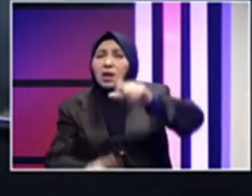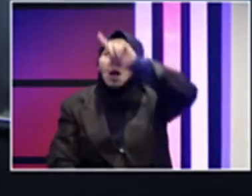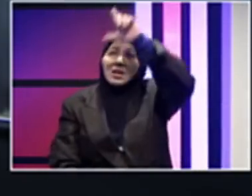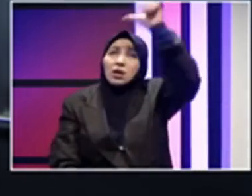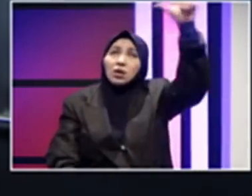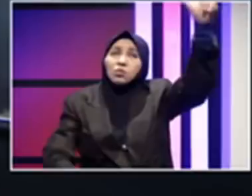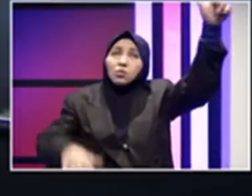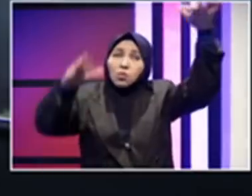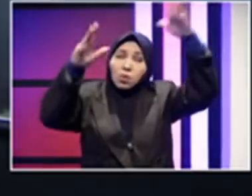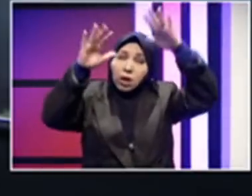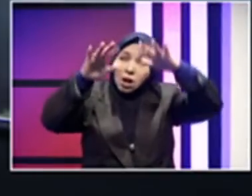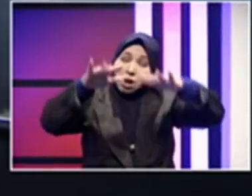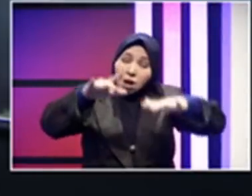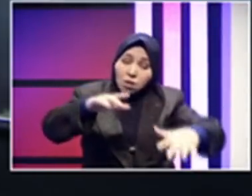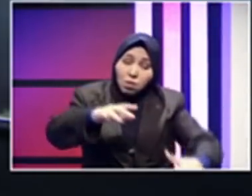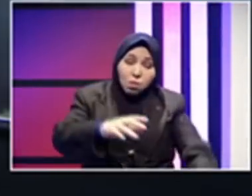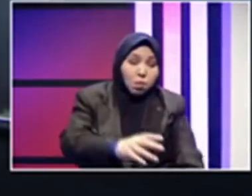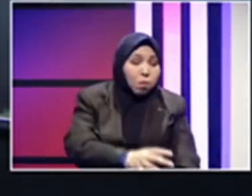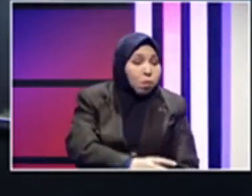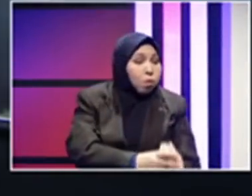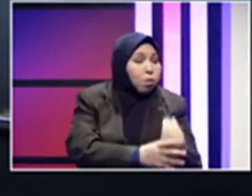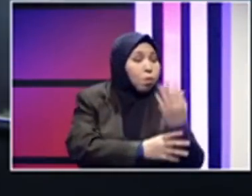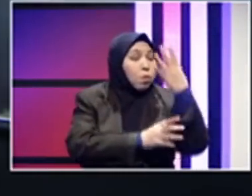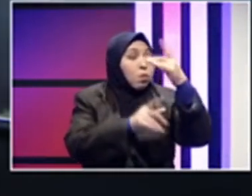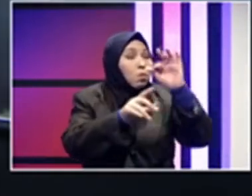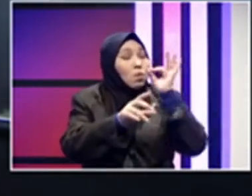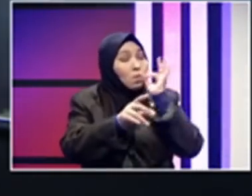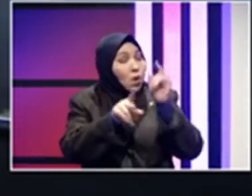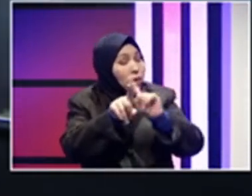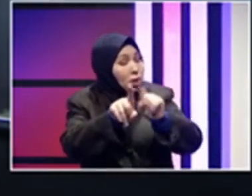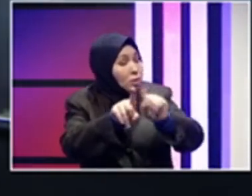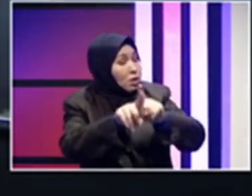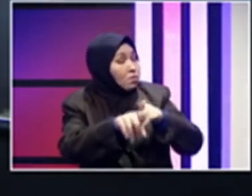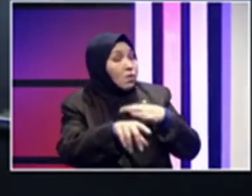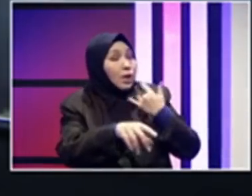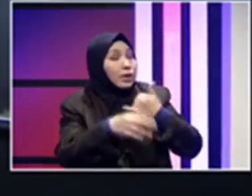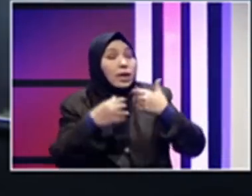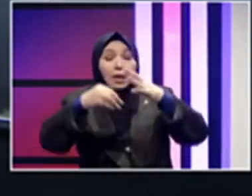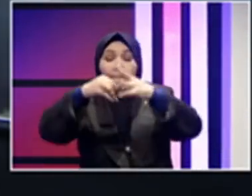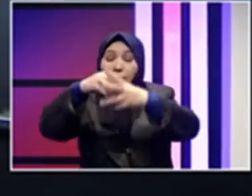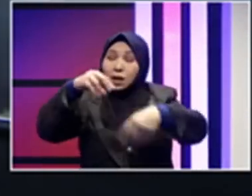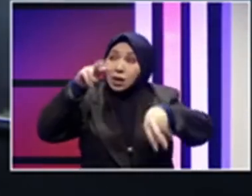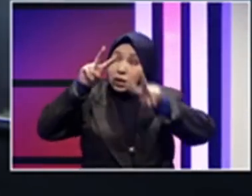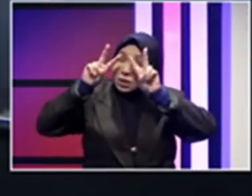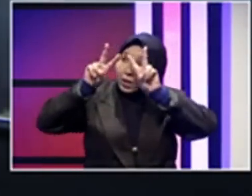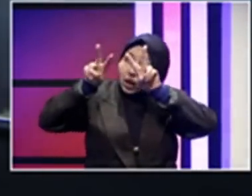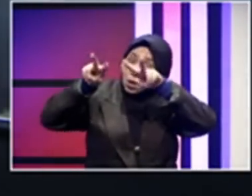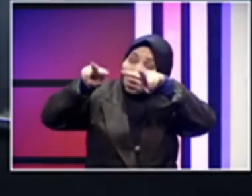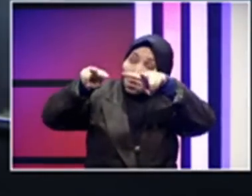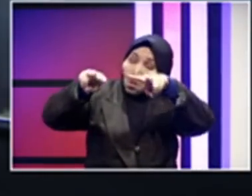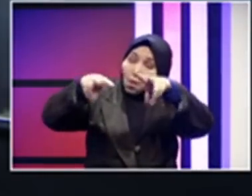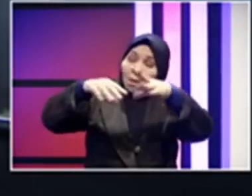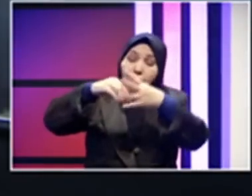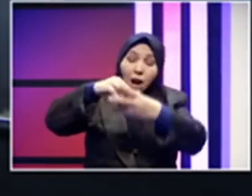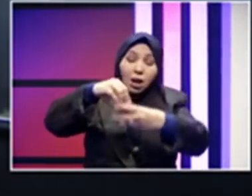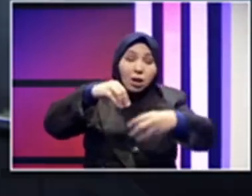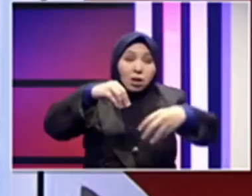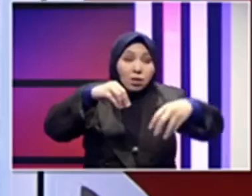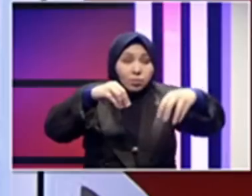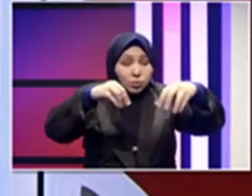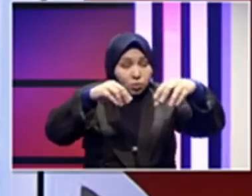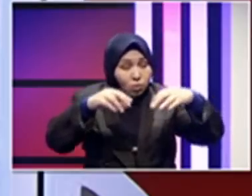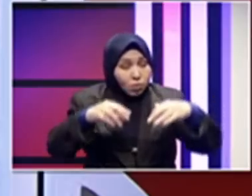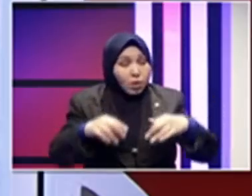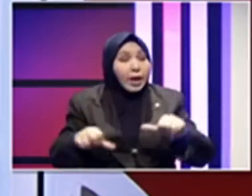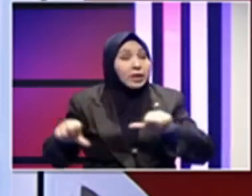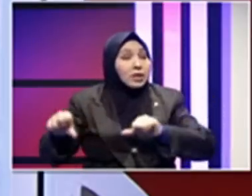air, keluar pelbagai buah-buahan yang pelbagai warna. Betul, maksudnya ada mangga tu, tengok mangga tu, kan, observe maksudnya. Betul, itu